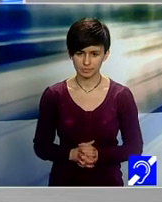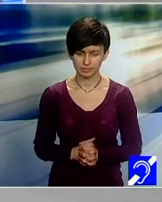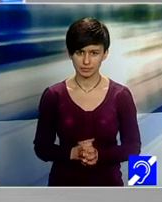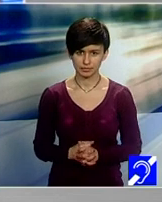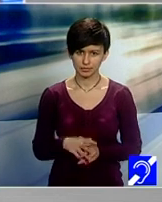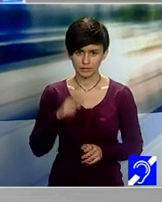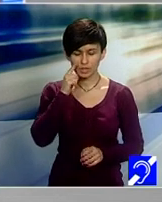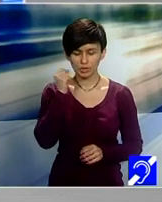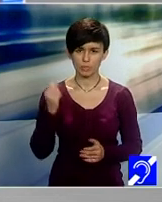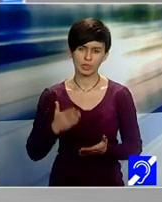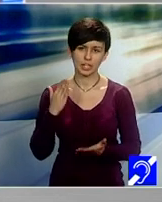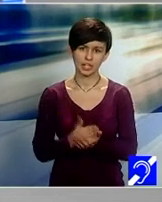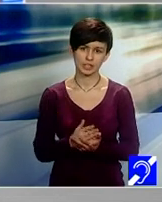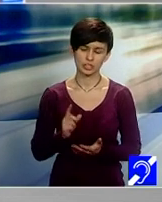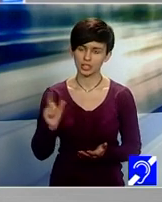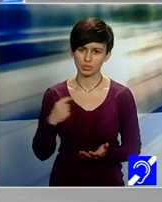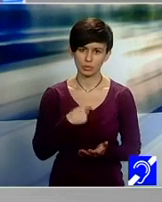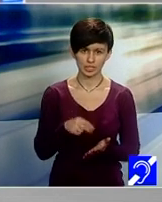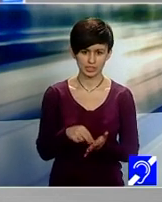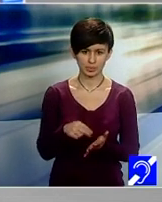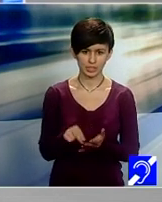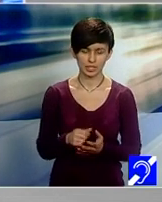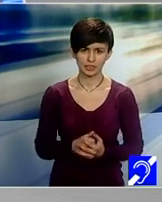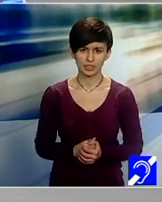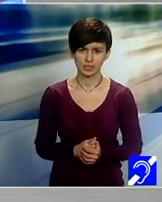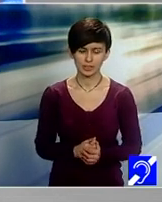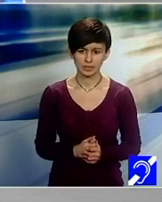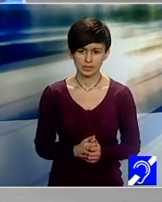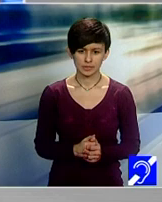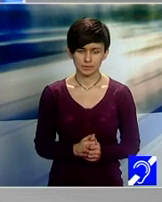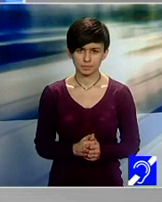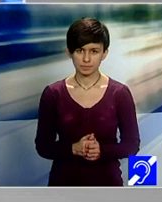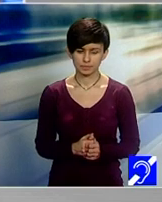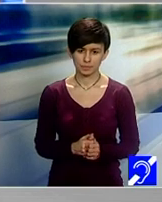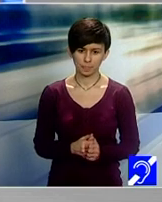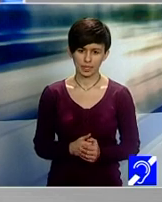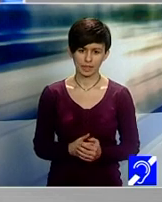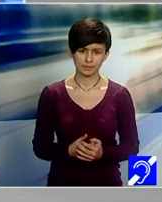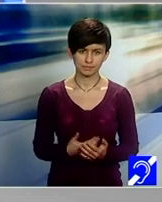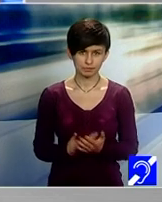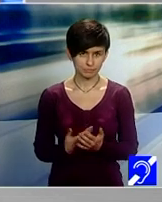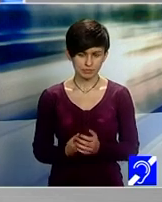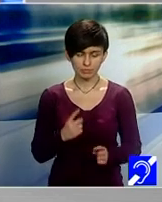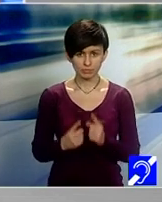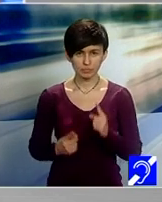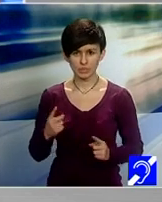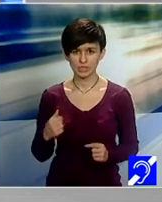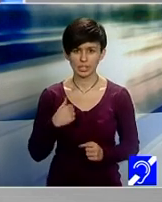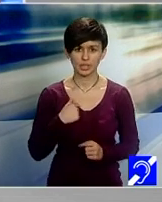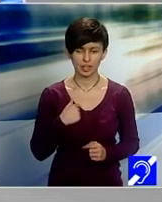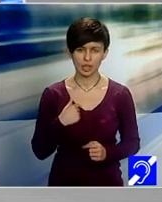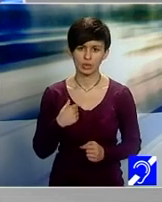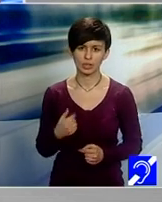omul care decide că nu poate plăti este creditorul, pentru că ce interes aș avea eu? Să zic, îmi cumpăr, plătesc un